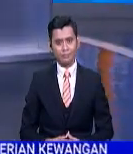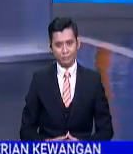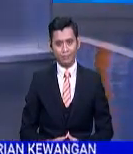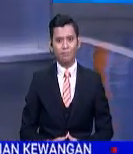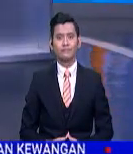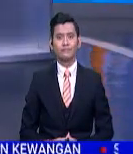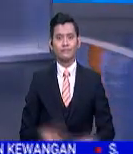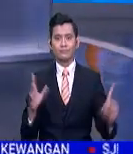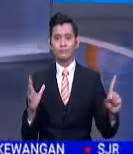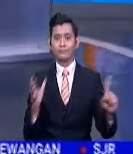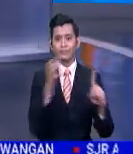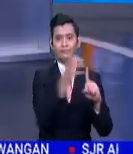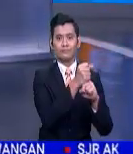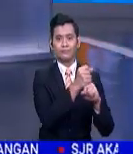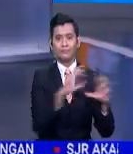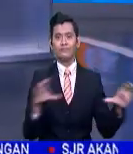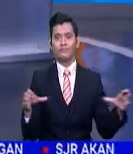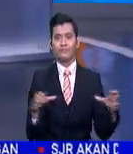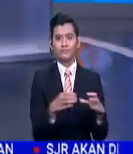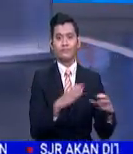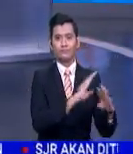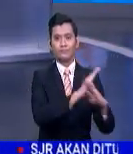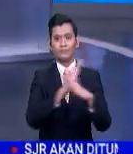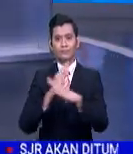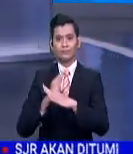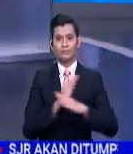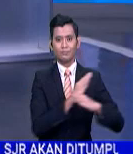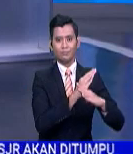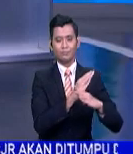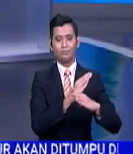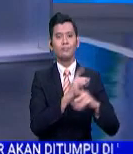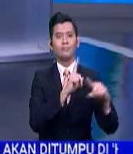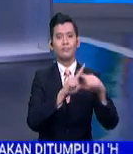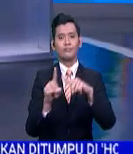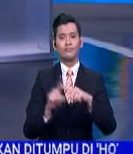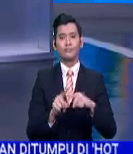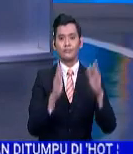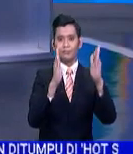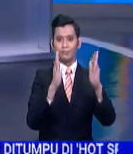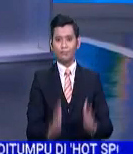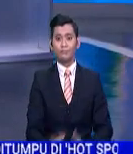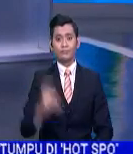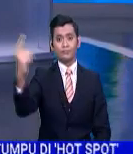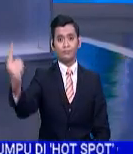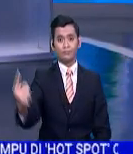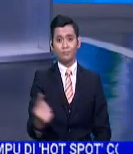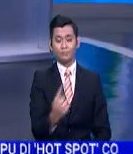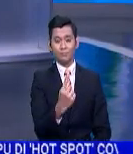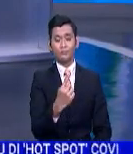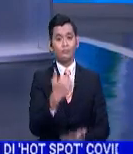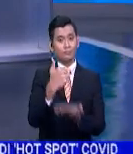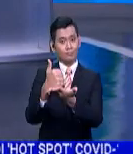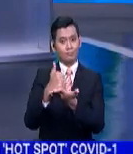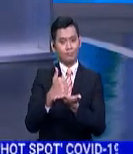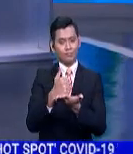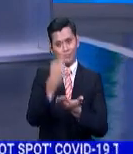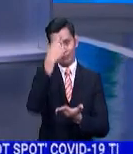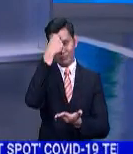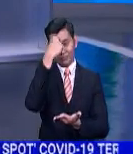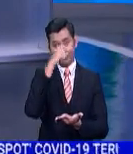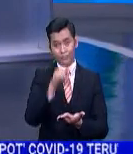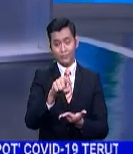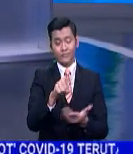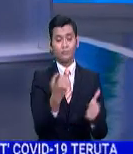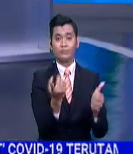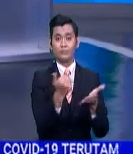Untuk mencapai imuniti kelompok, pelbagai pihak tampil membantu terutamanya dalam aspek pendaftaran vaksin. Seperti apa